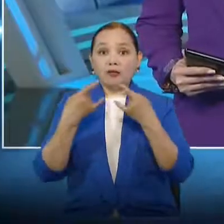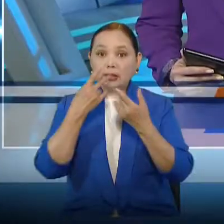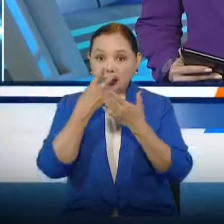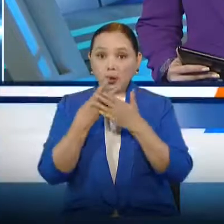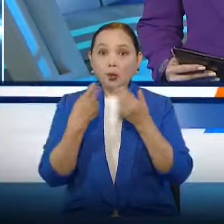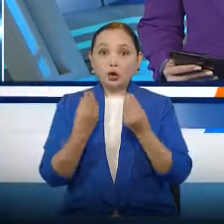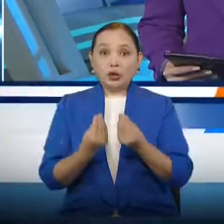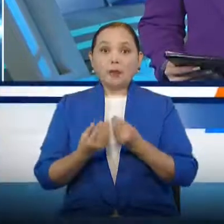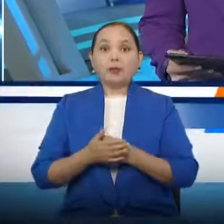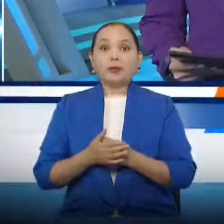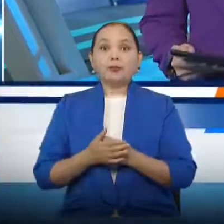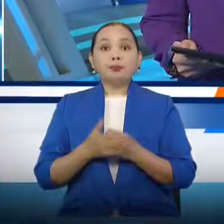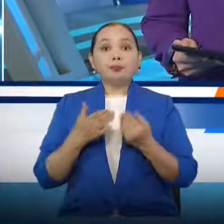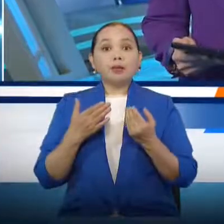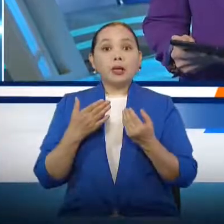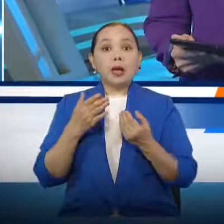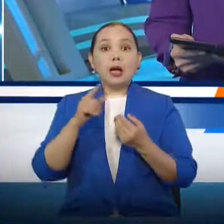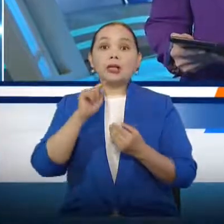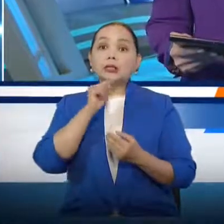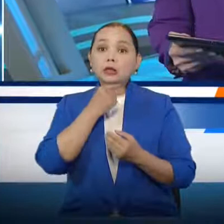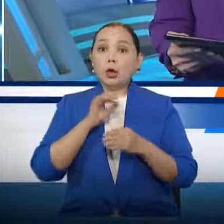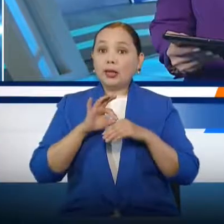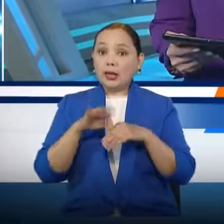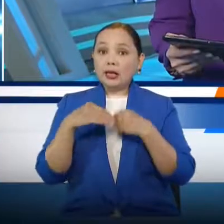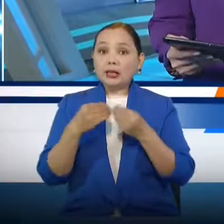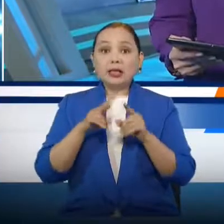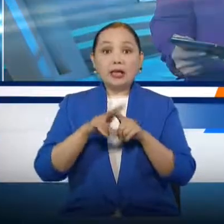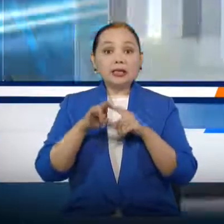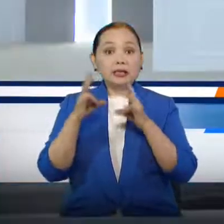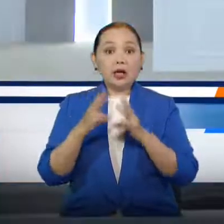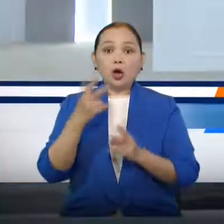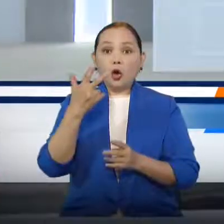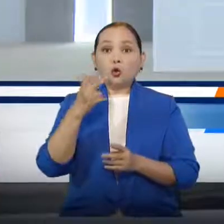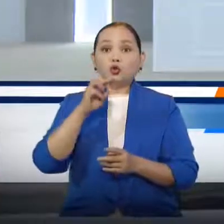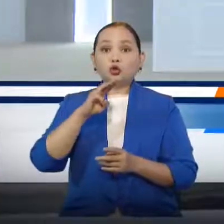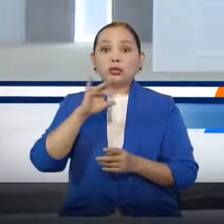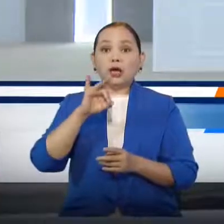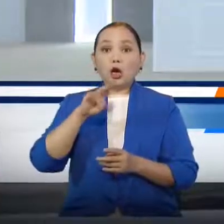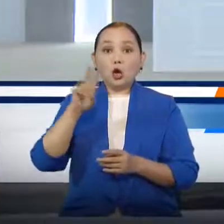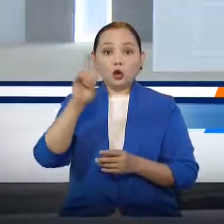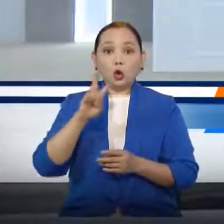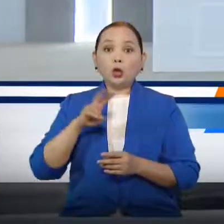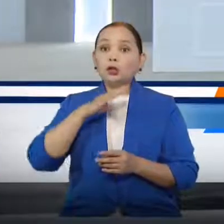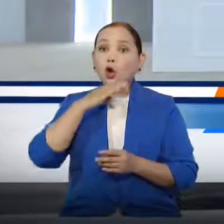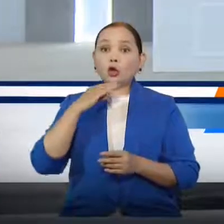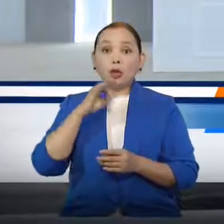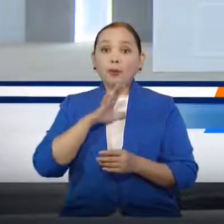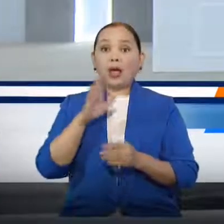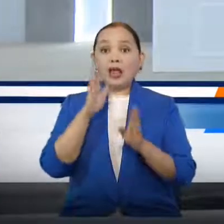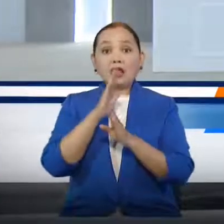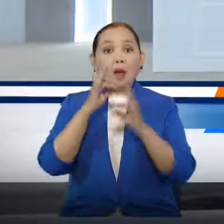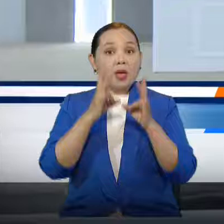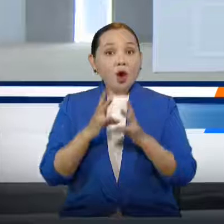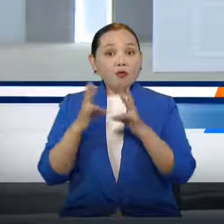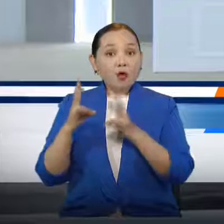mumkin. Hayotdan ko'z yumgan bo'lsa, iqtisodiyotga yetkazilgan zarar 3 trillion dollardan ortib ketgan. Tabiiy